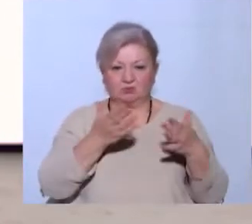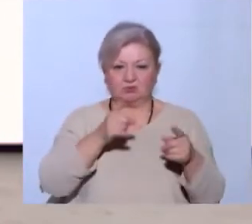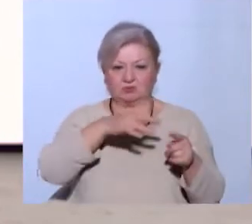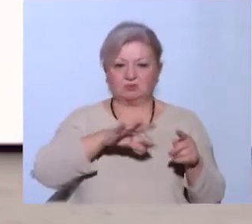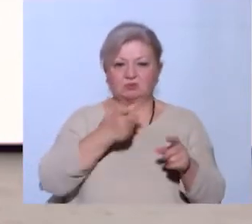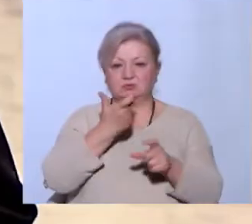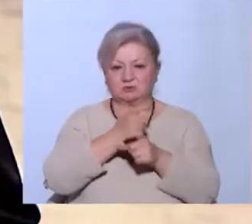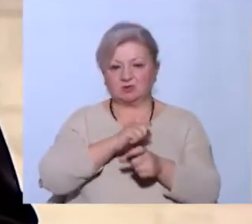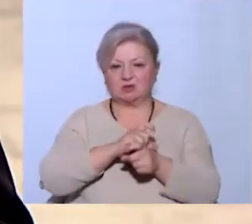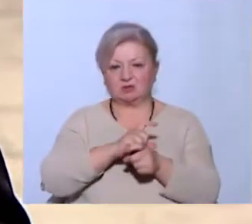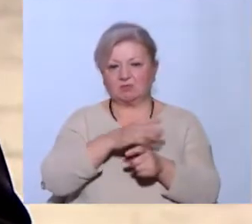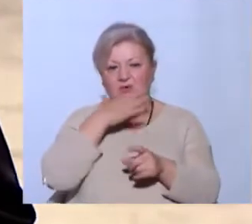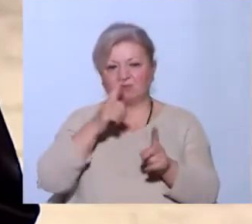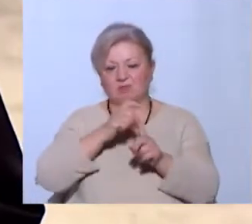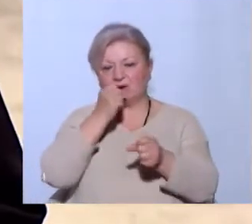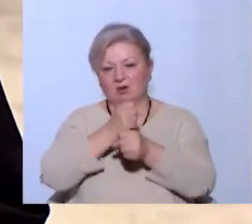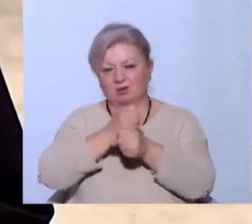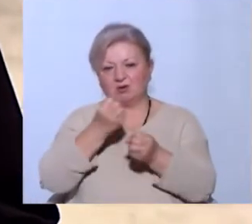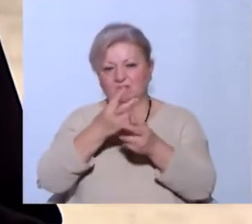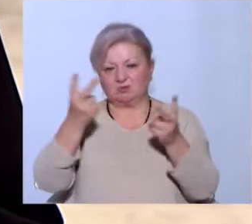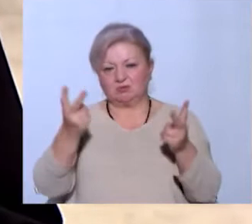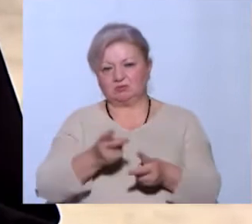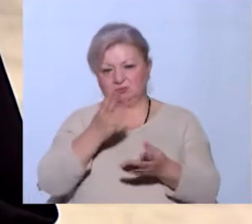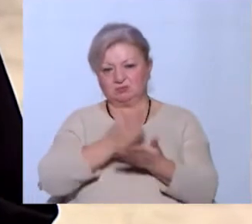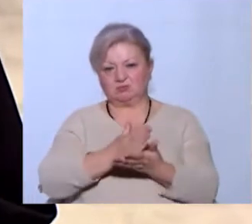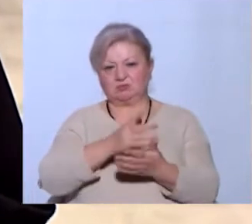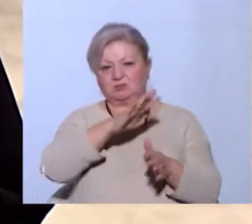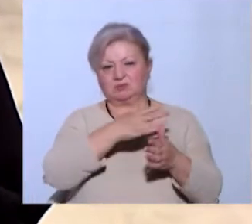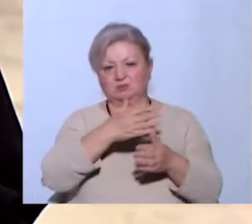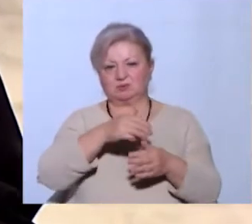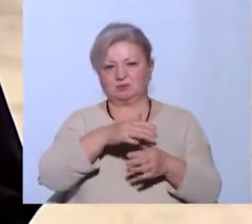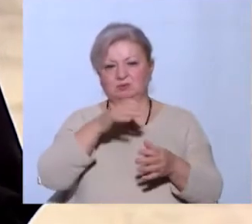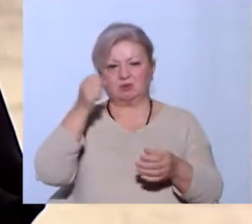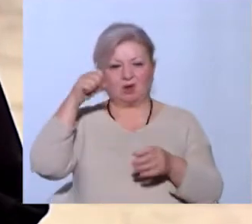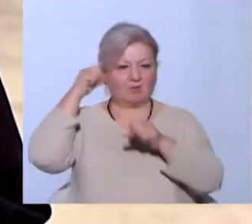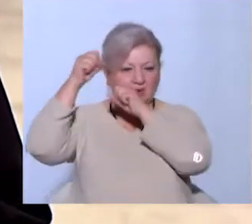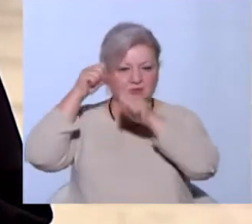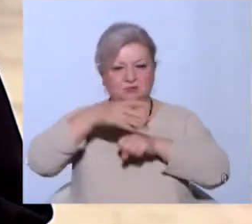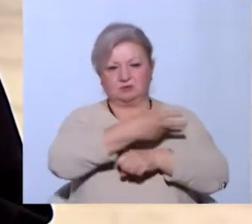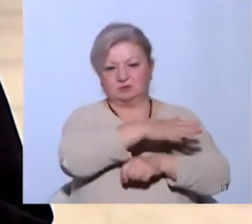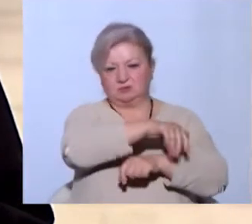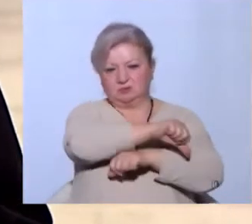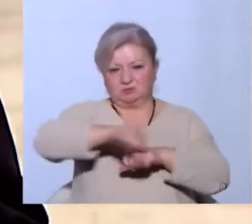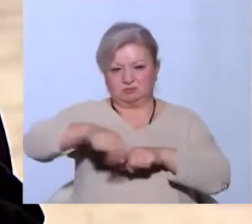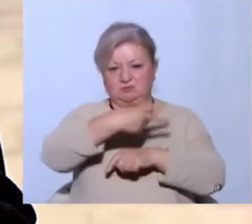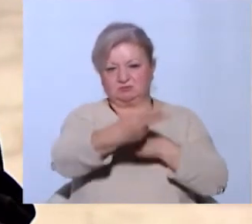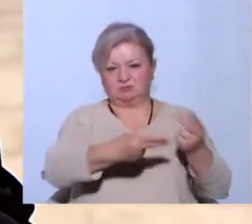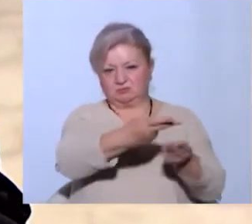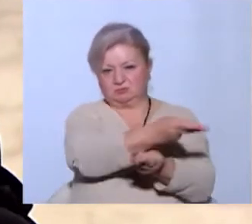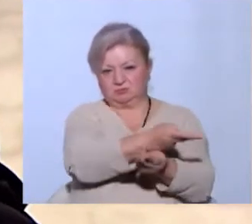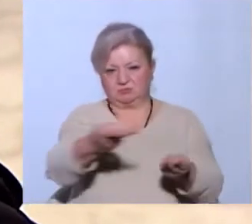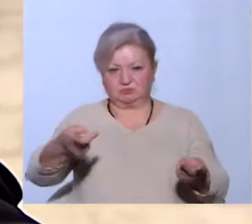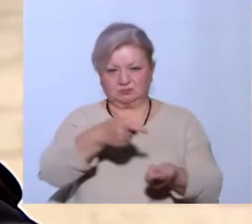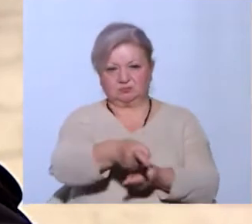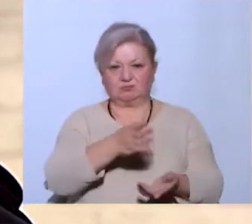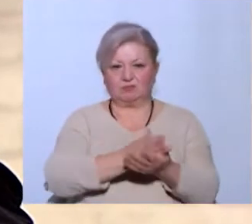ძალიან ბევრი რამეა კიდე გასაკეთებელი აფხაზეთის სანაპირო ზოლში. აფხაზეთის სანაპირო ზოლი ყოველად არ მიხსენებია, მე თქვენ